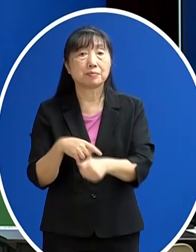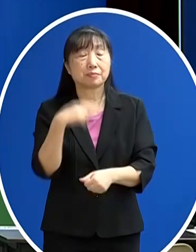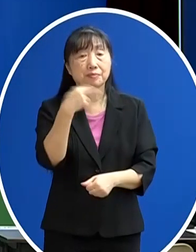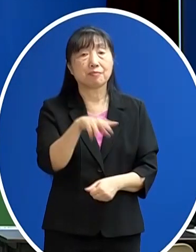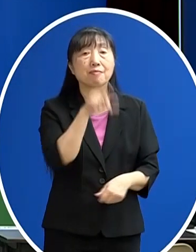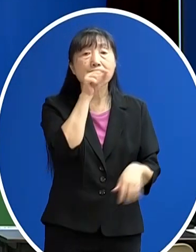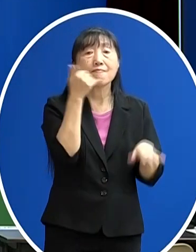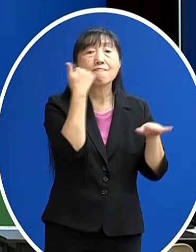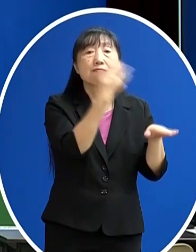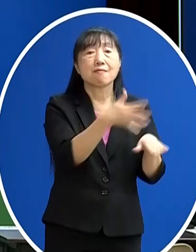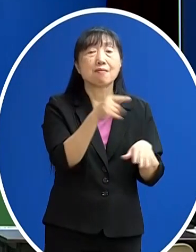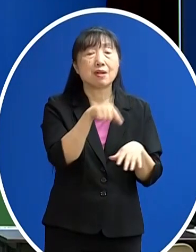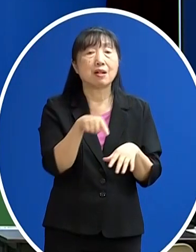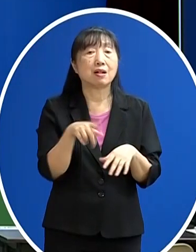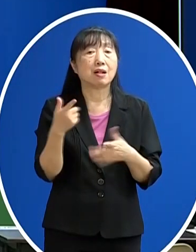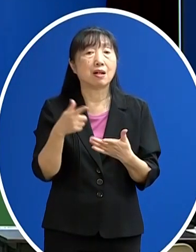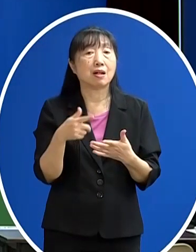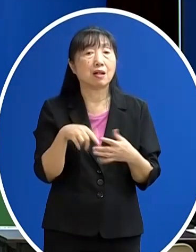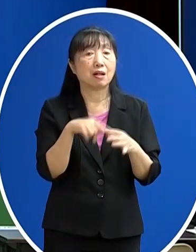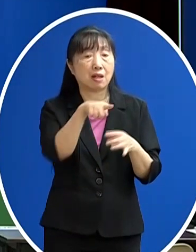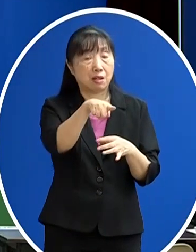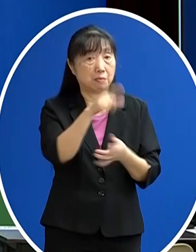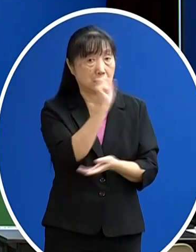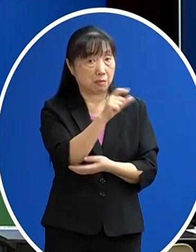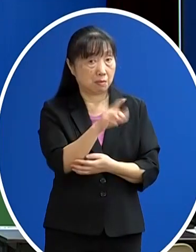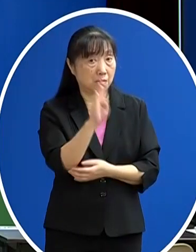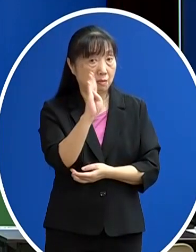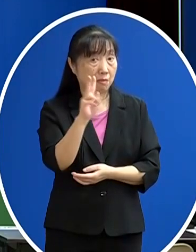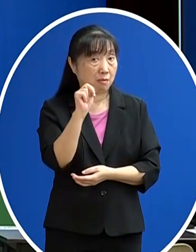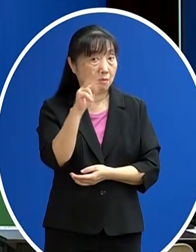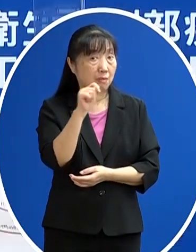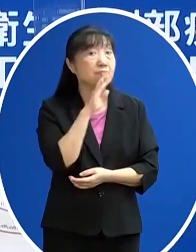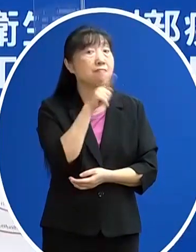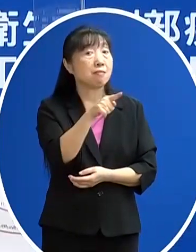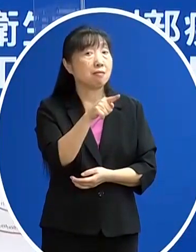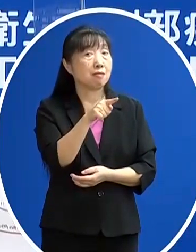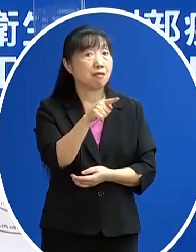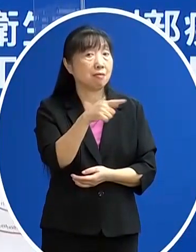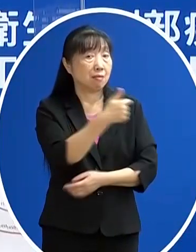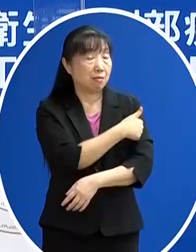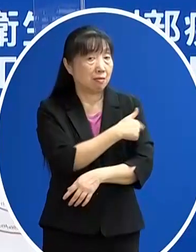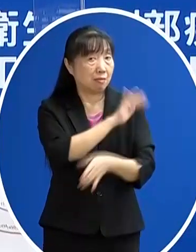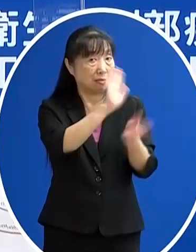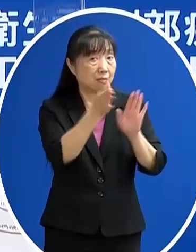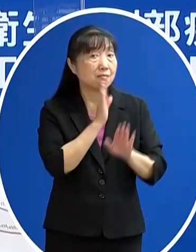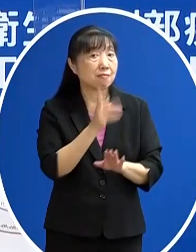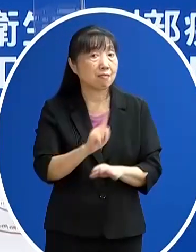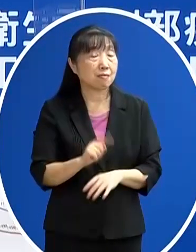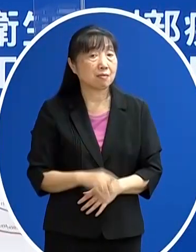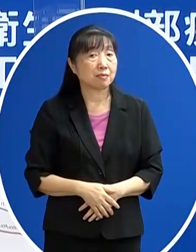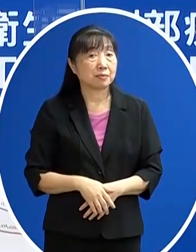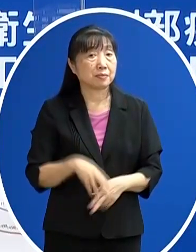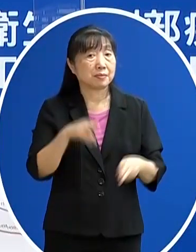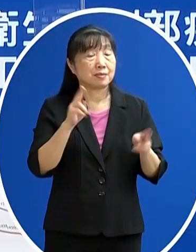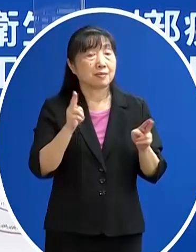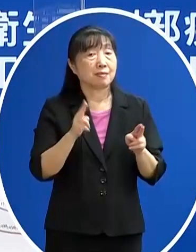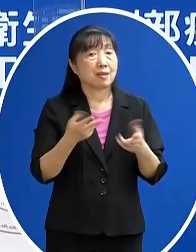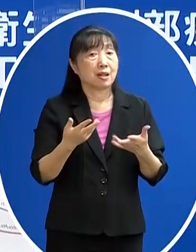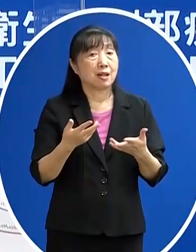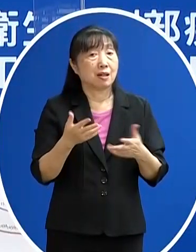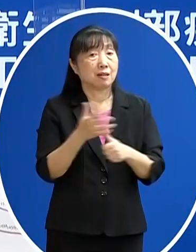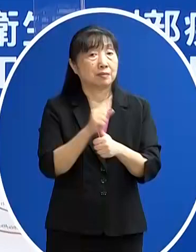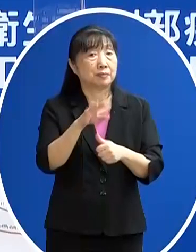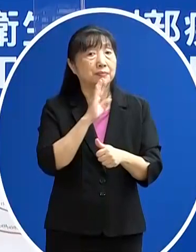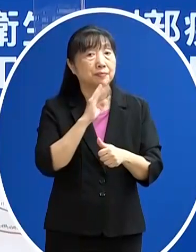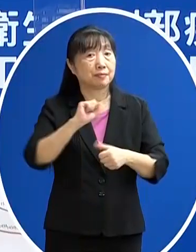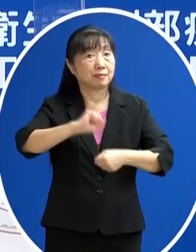积电采购 BNT 疫苗们有没有最新的进度，谢谢。 好，整体很快，昨天算是6.4吧，好，那今天就增加了大